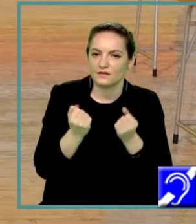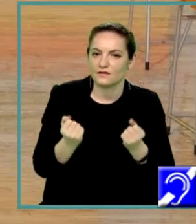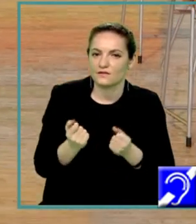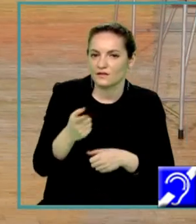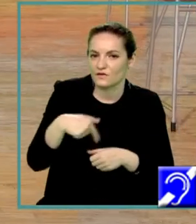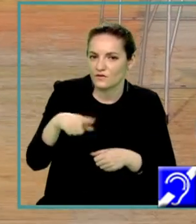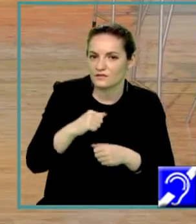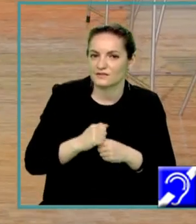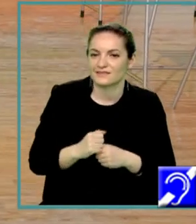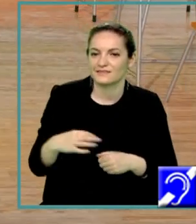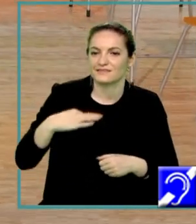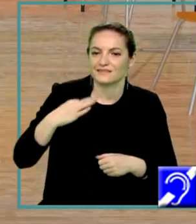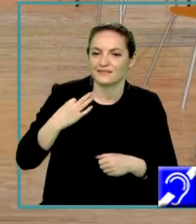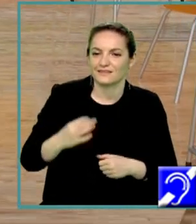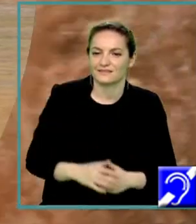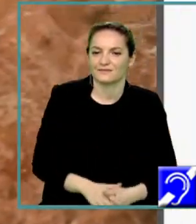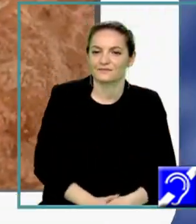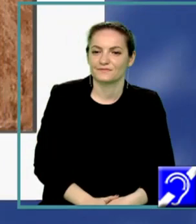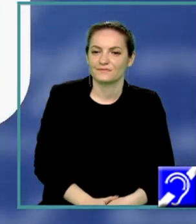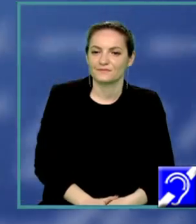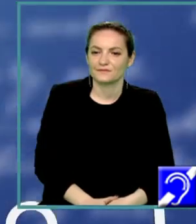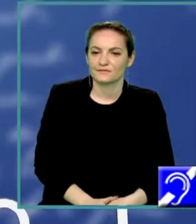voastră și să fiți sănătoși!